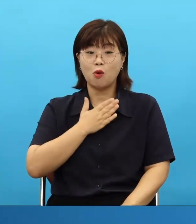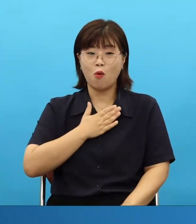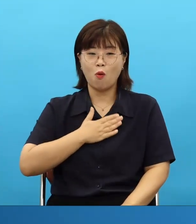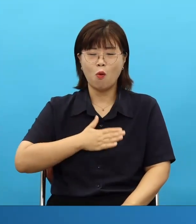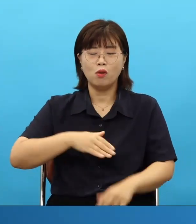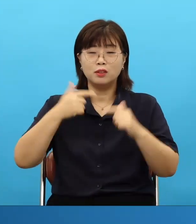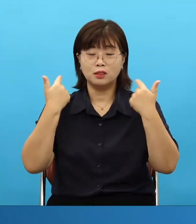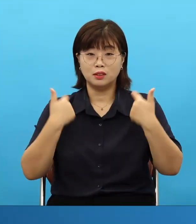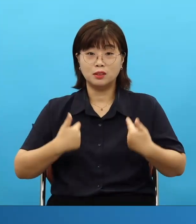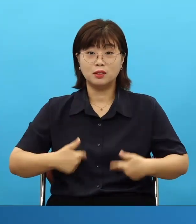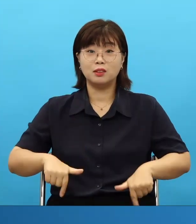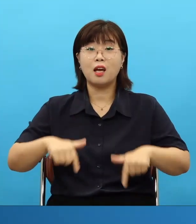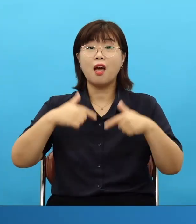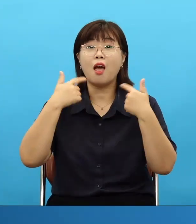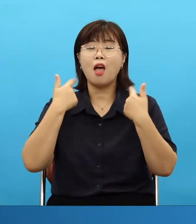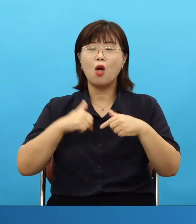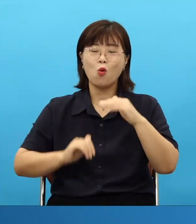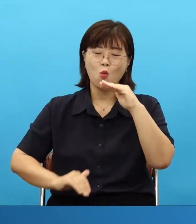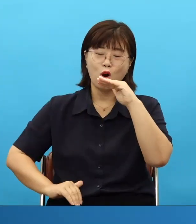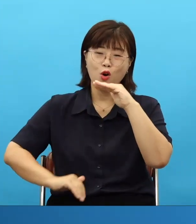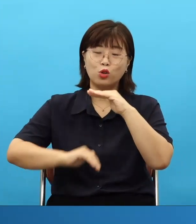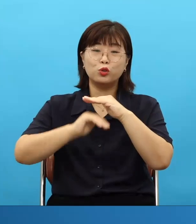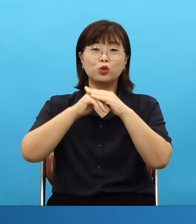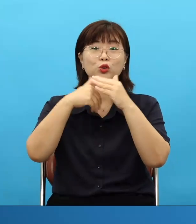아시고 늘